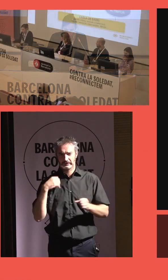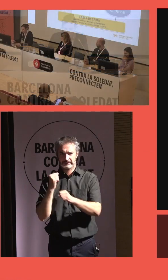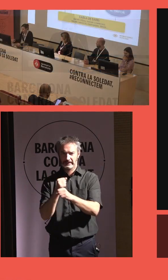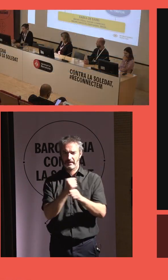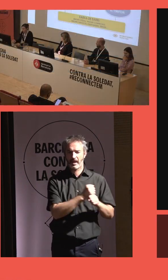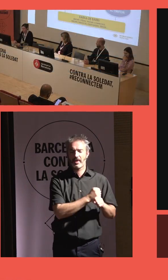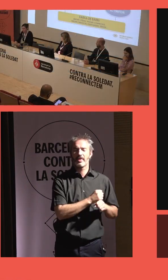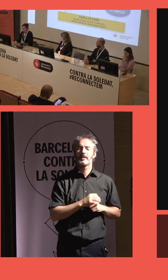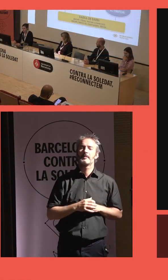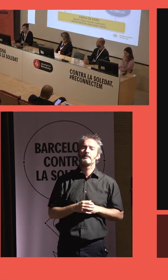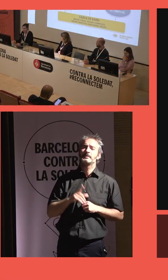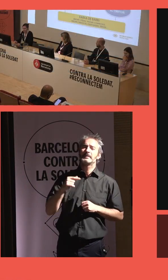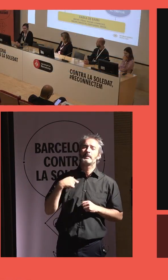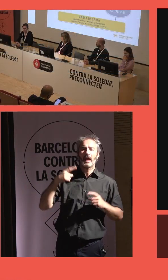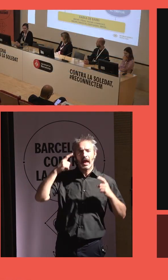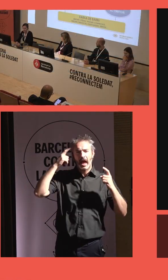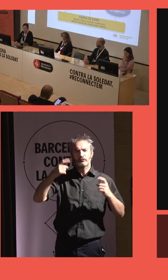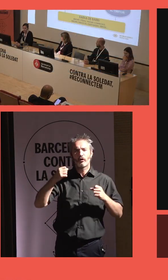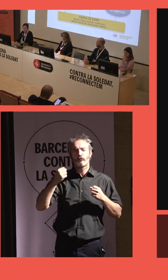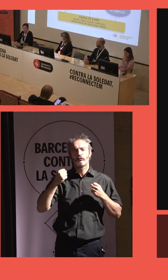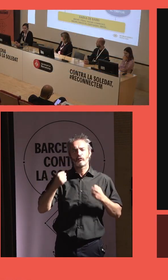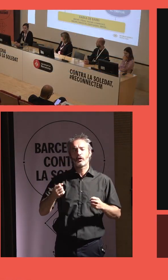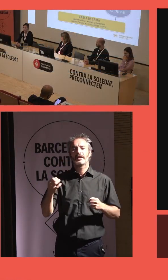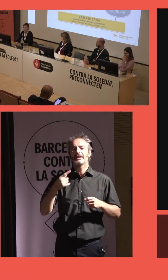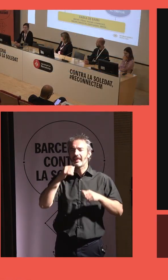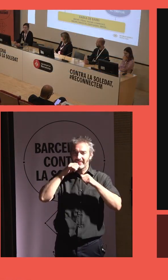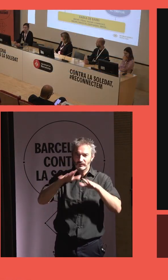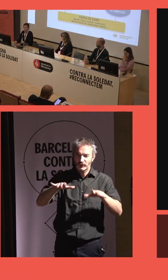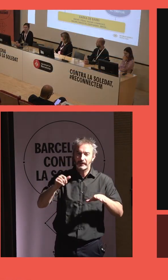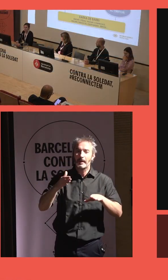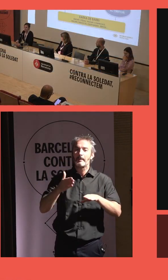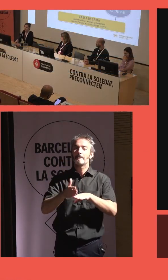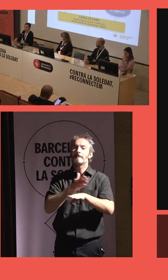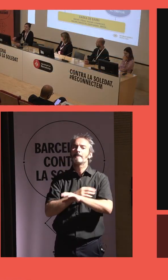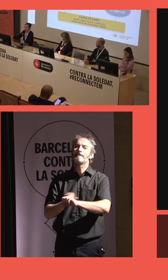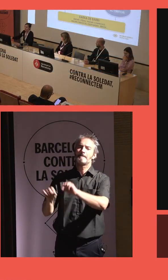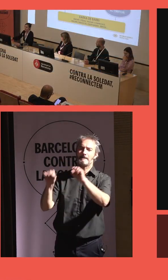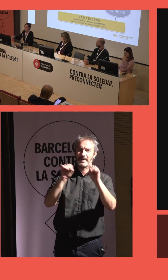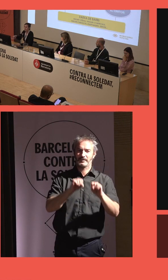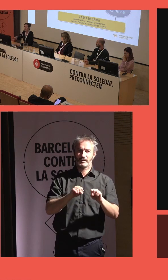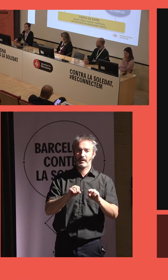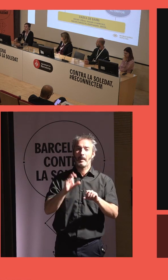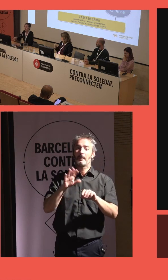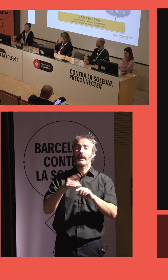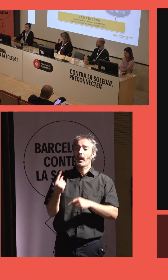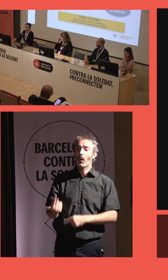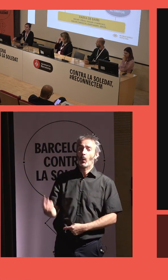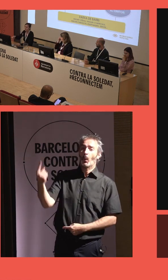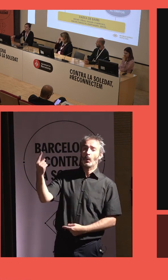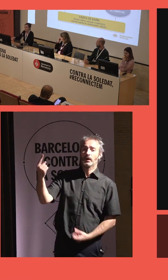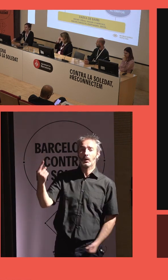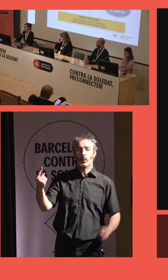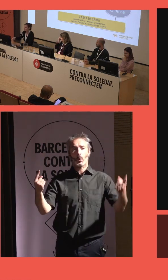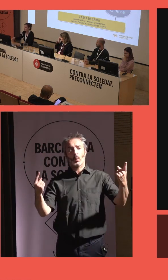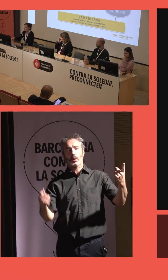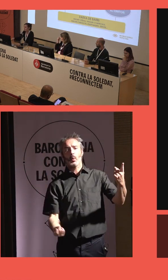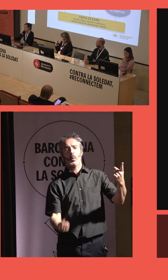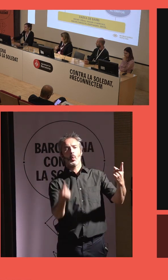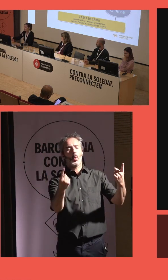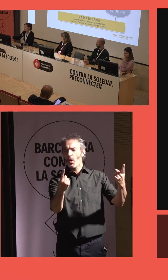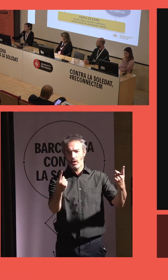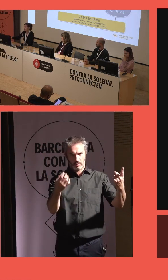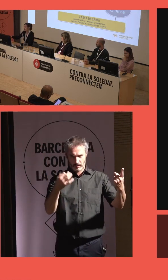però també fem un esforç molt gran en aquesta sensibilització i difusió en la prevenció per què? per no fer un bolet per no atendre les situacions de solitud